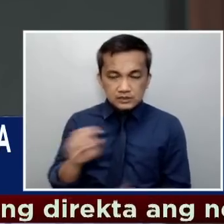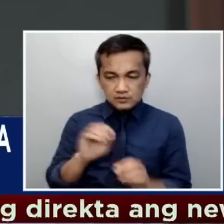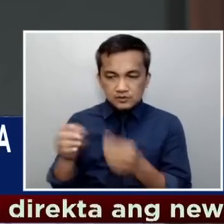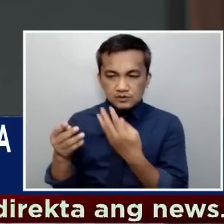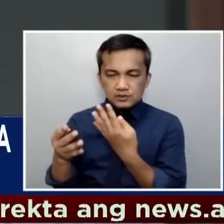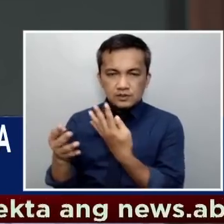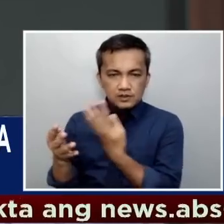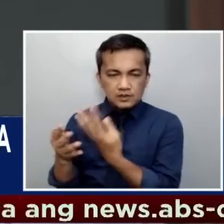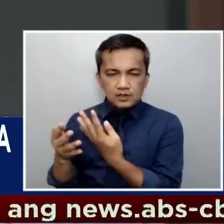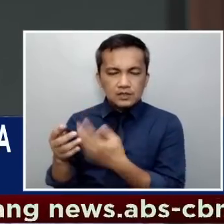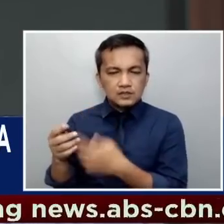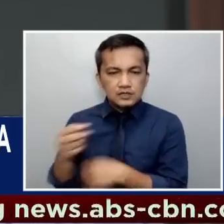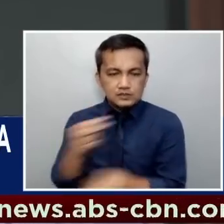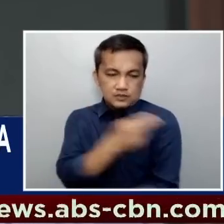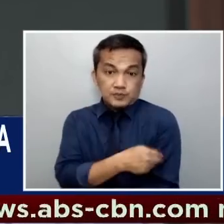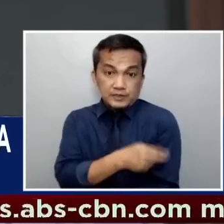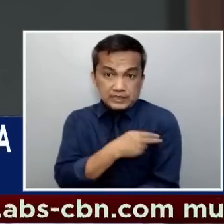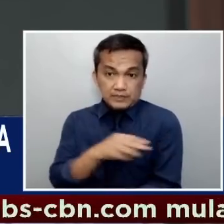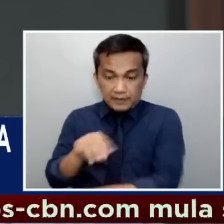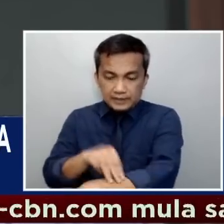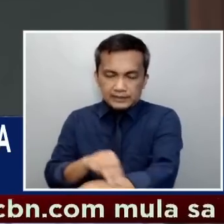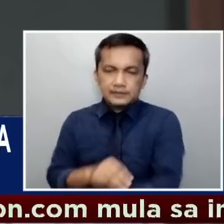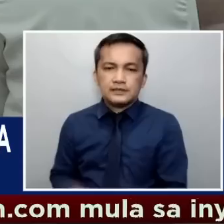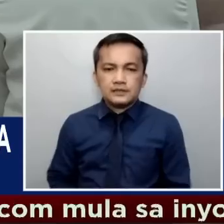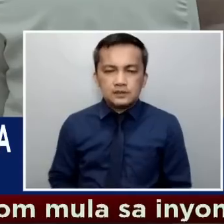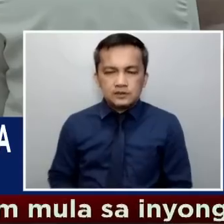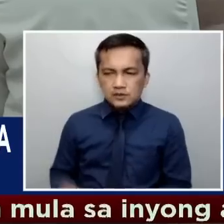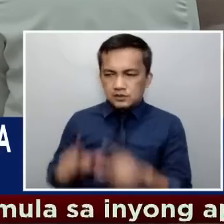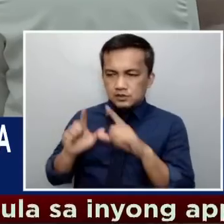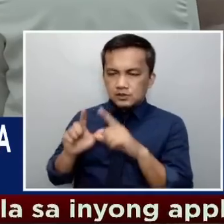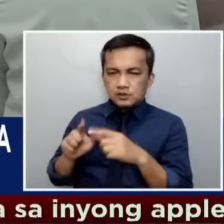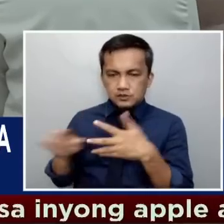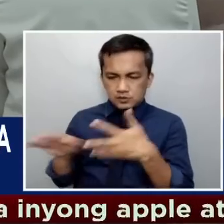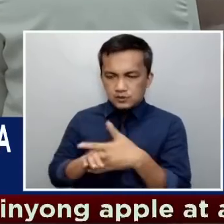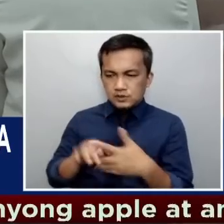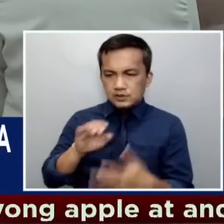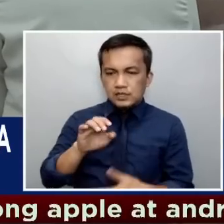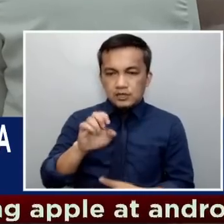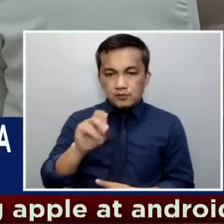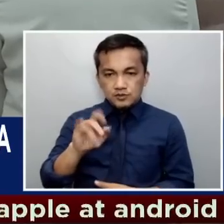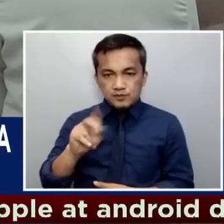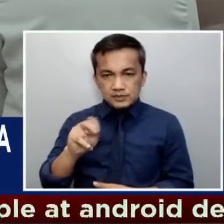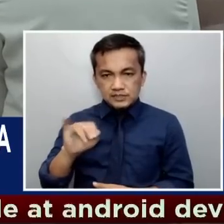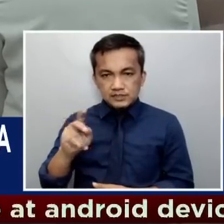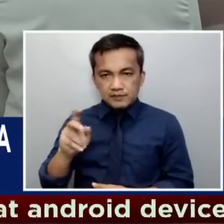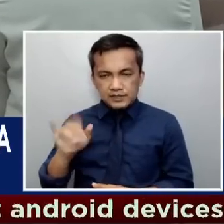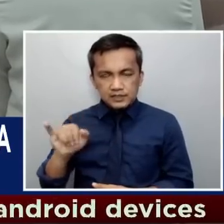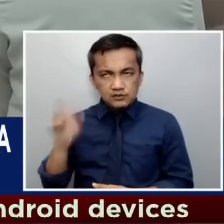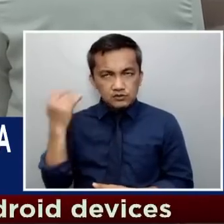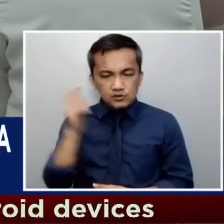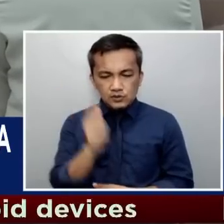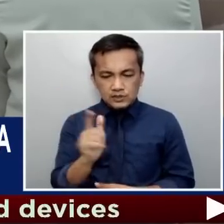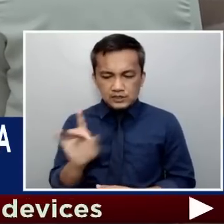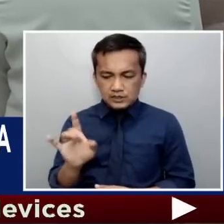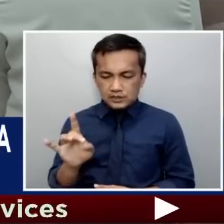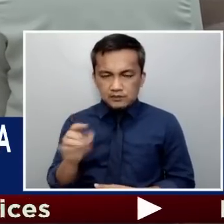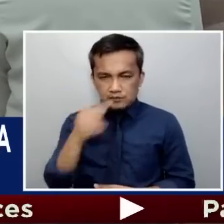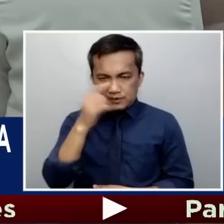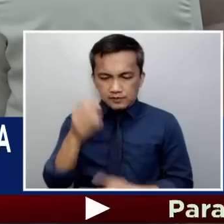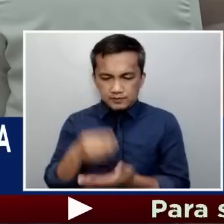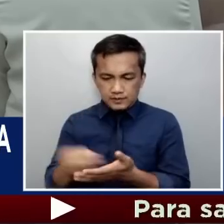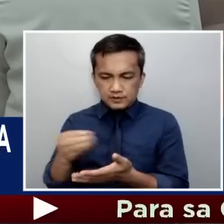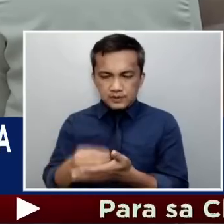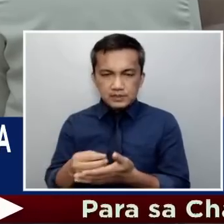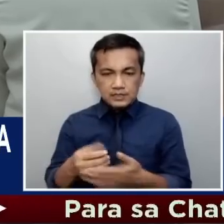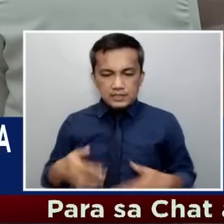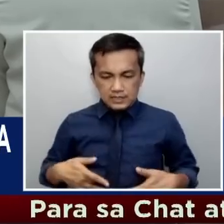Makati Medical Center. Kinasuhan ng ombudsman si Echeverri noong 2018 dahil sa pagbili ng life